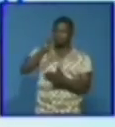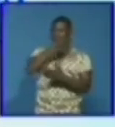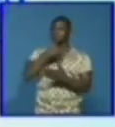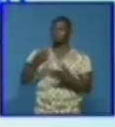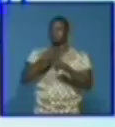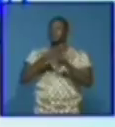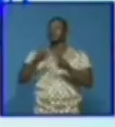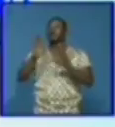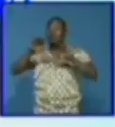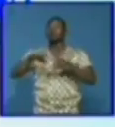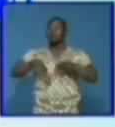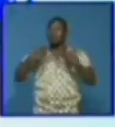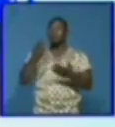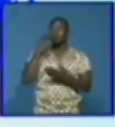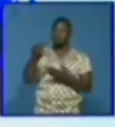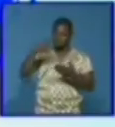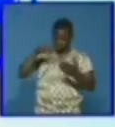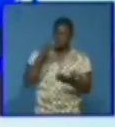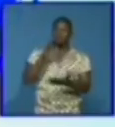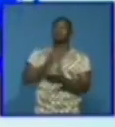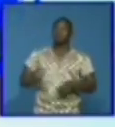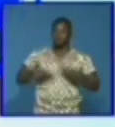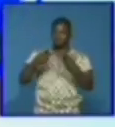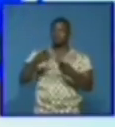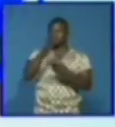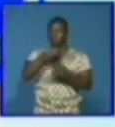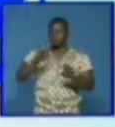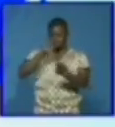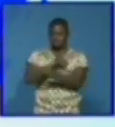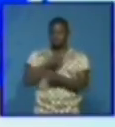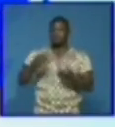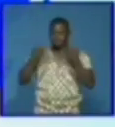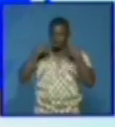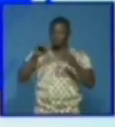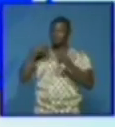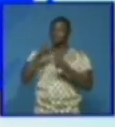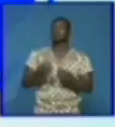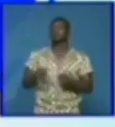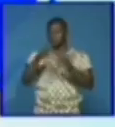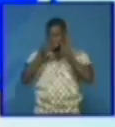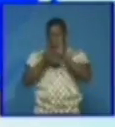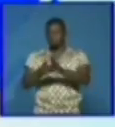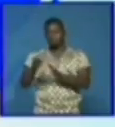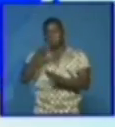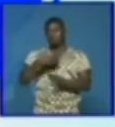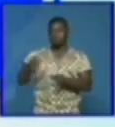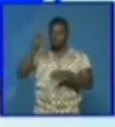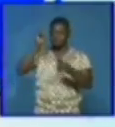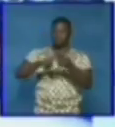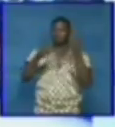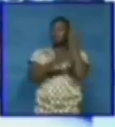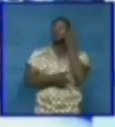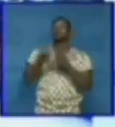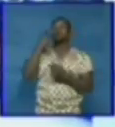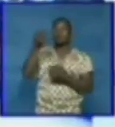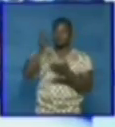l'interprétation des données de ce système d'information qui est décodé aux bénéficiaires de la formation à Dédougou. On en sait davantage avec